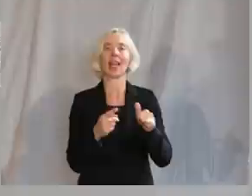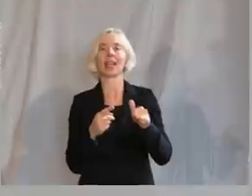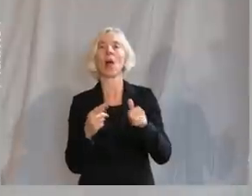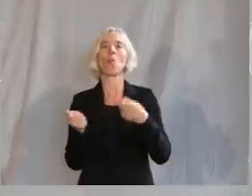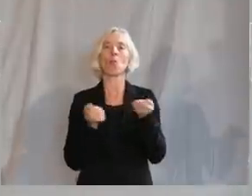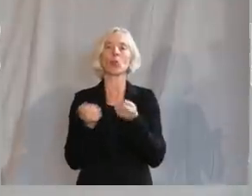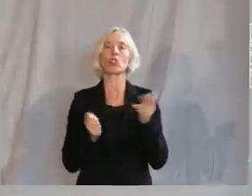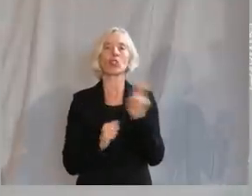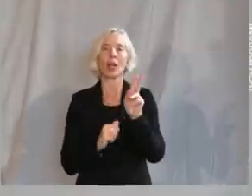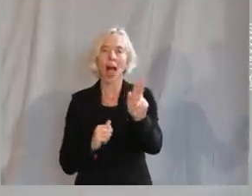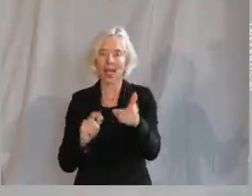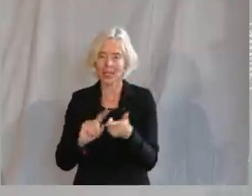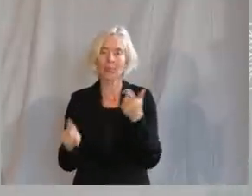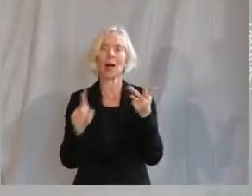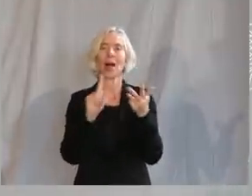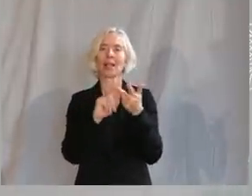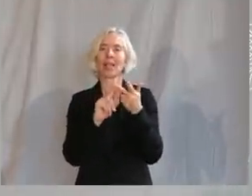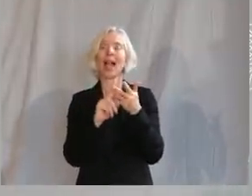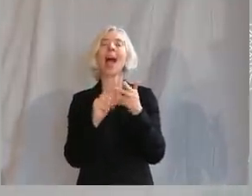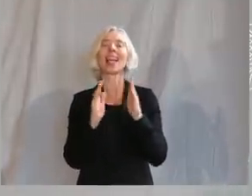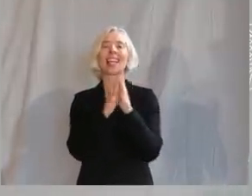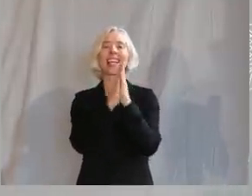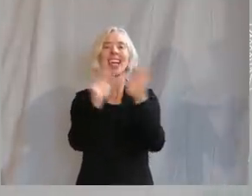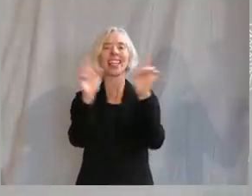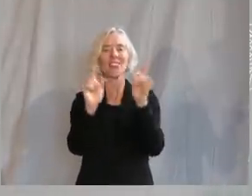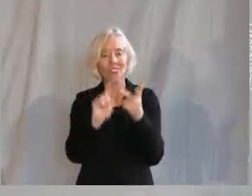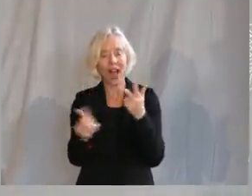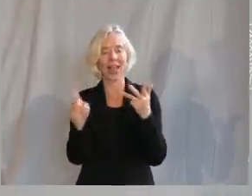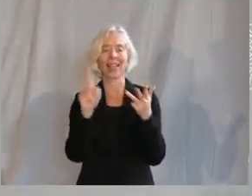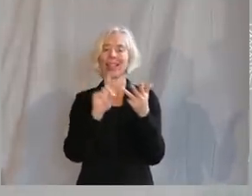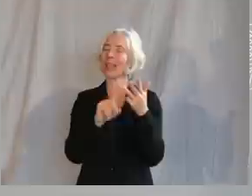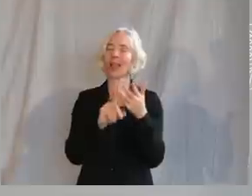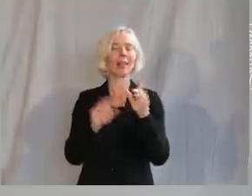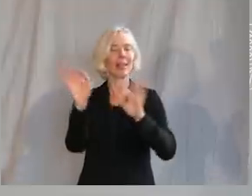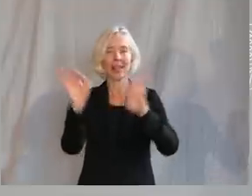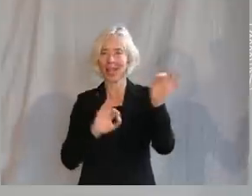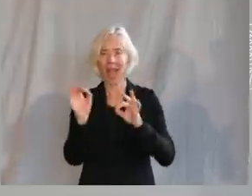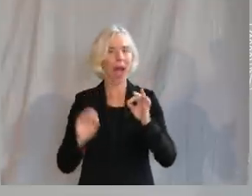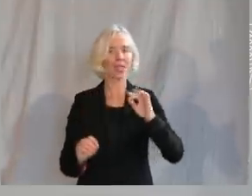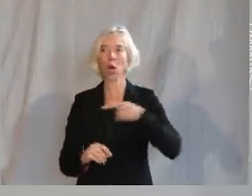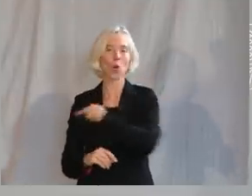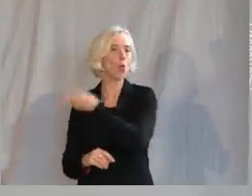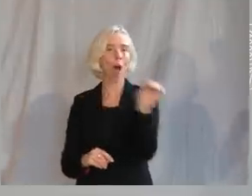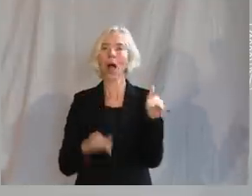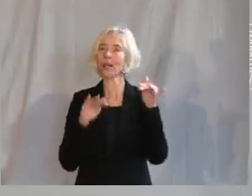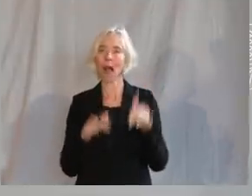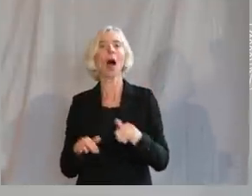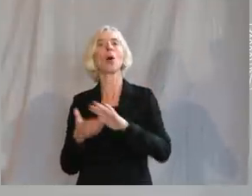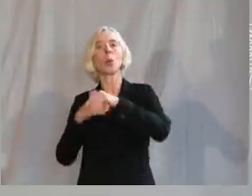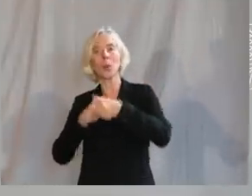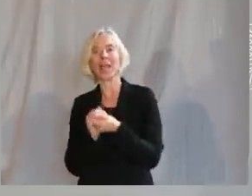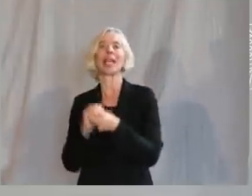Messe, Konzerte von den Philharmonikern, Theater hinterliegen oder sind Hygienekonzepte hinterlegt. Und diese